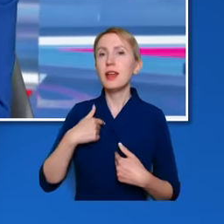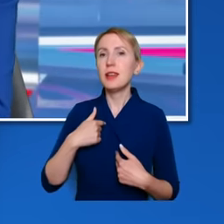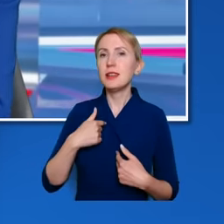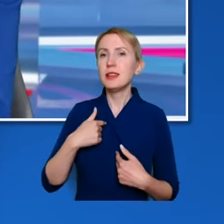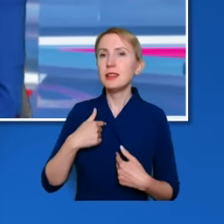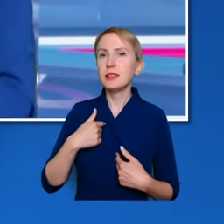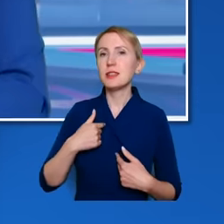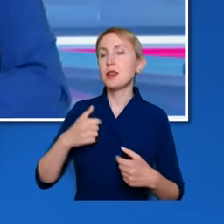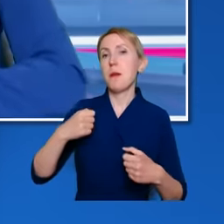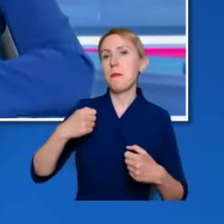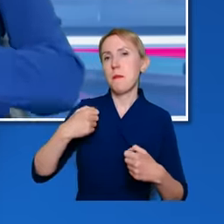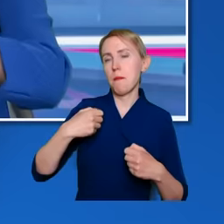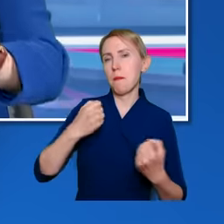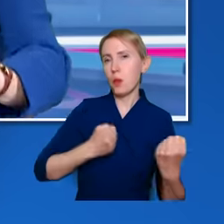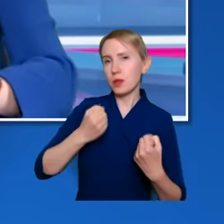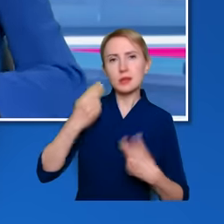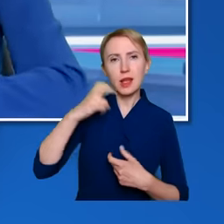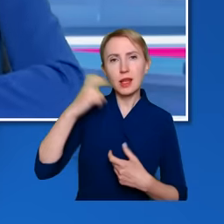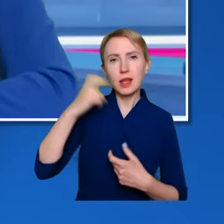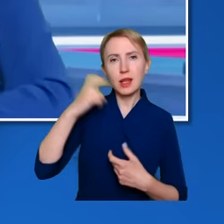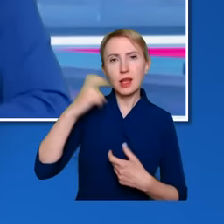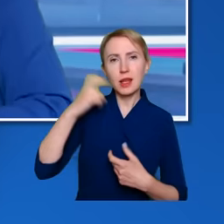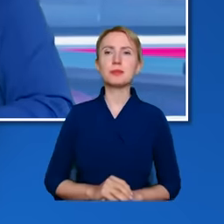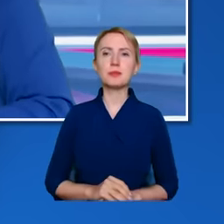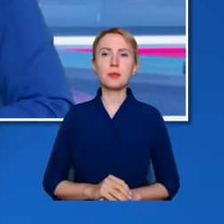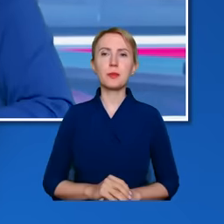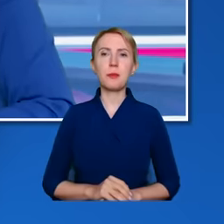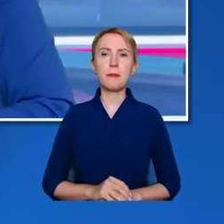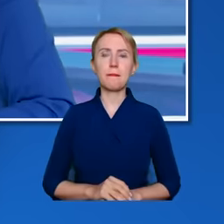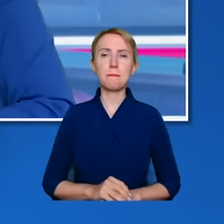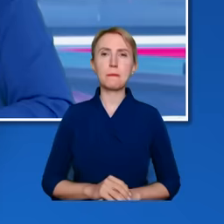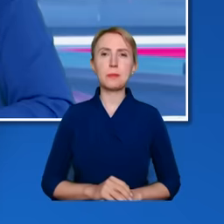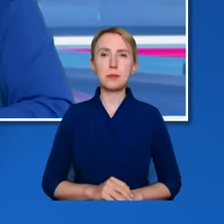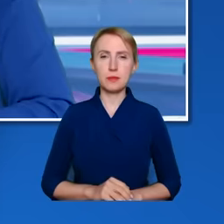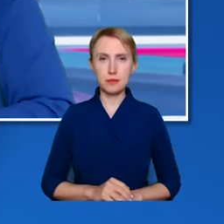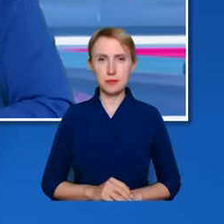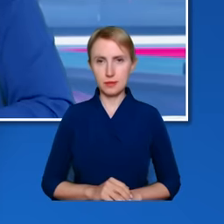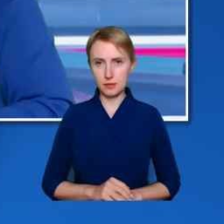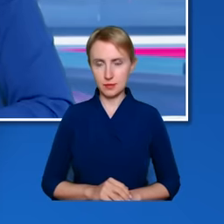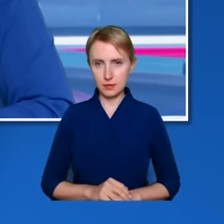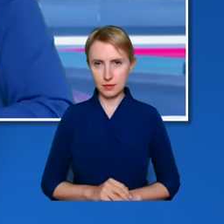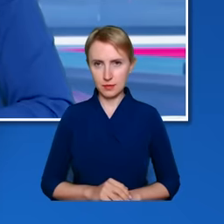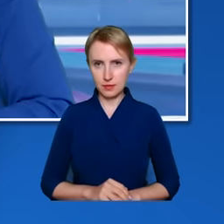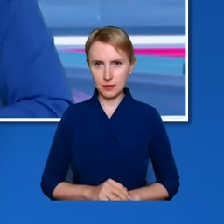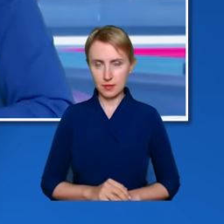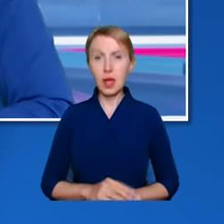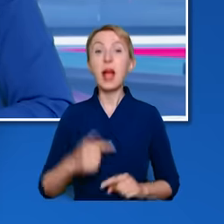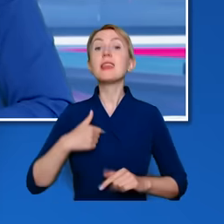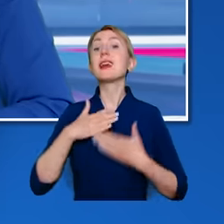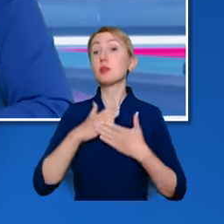nie interesuję. Tylko pani redaktor zadaje pytania. Ja się interesuję motoryzacją, może ma o motoryzację. Ale szanujmy panią redaktor. Nie, ja sobie poradzę.